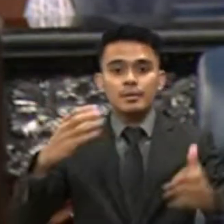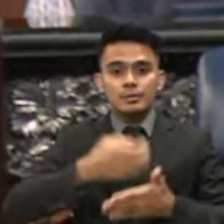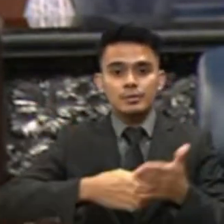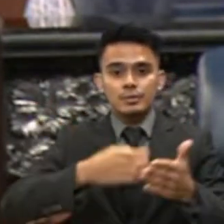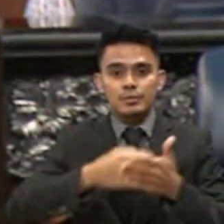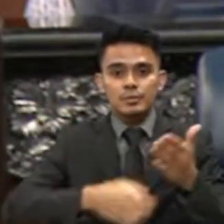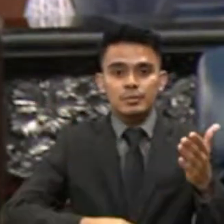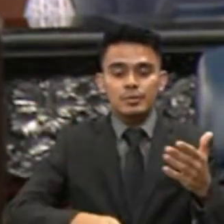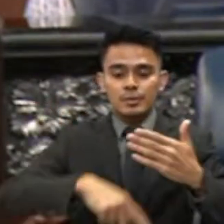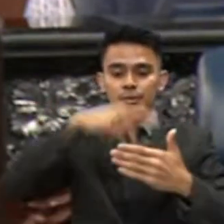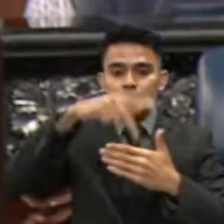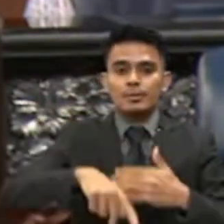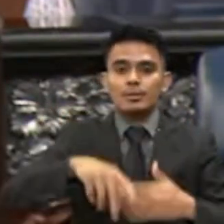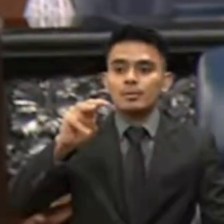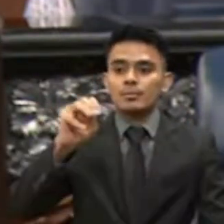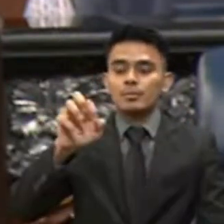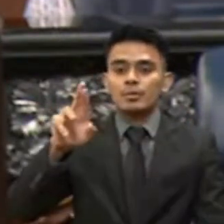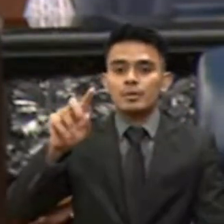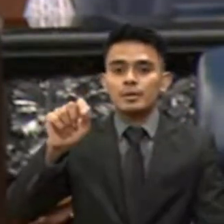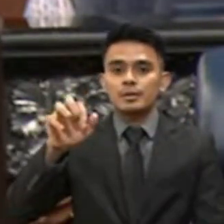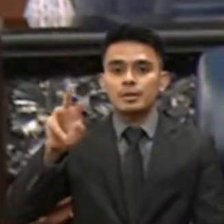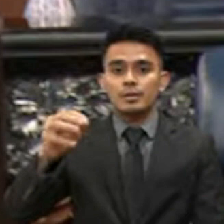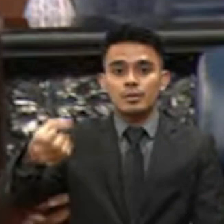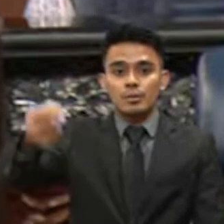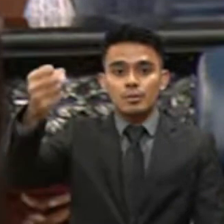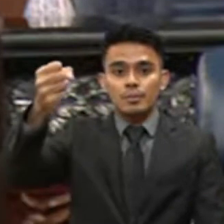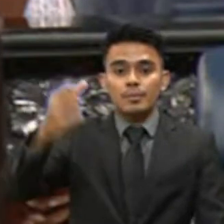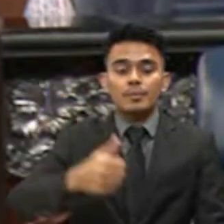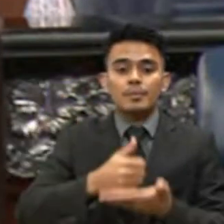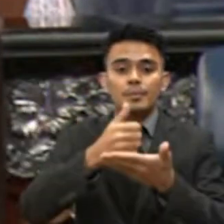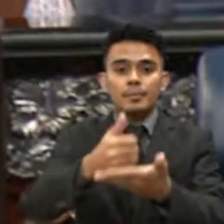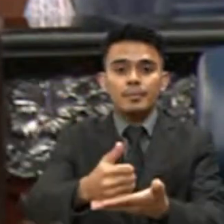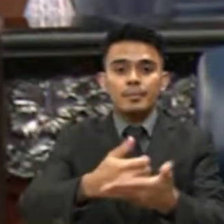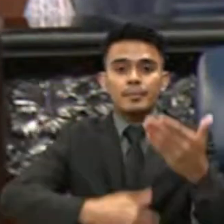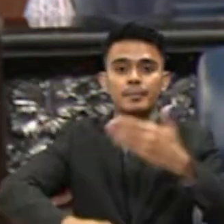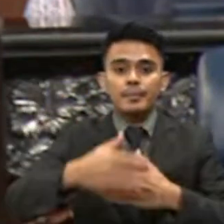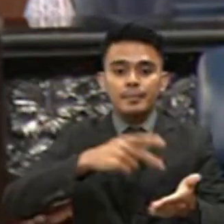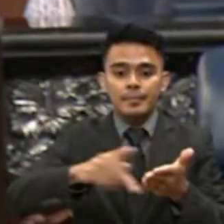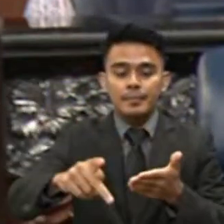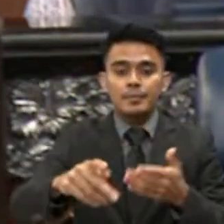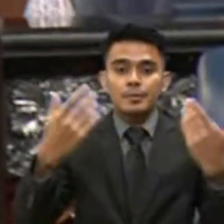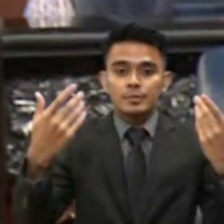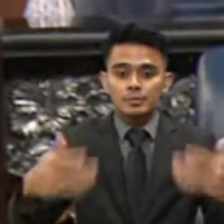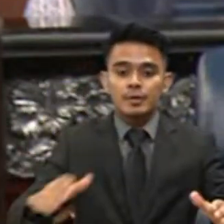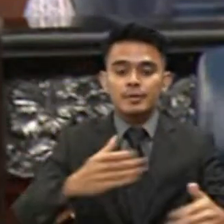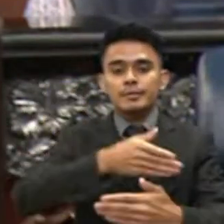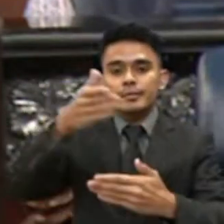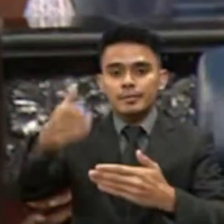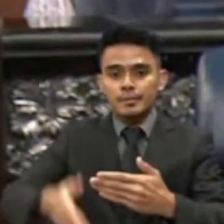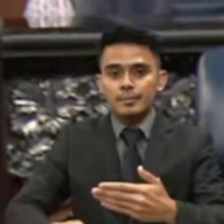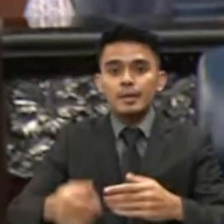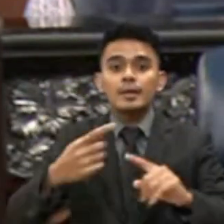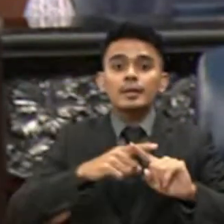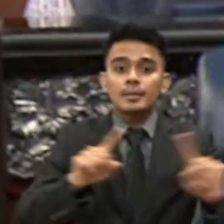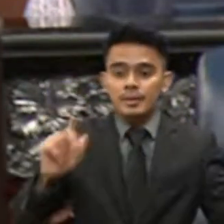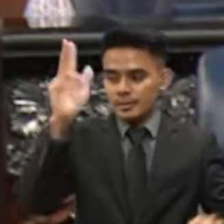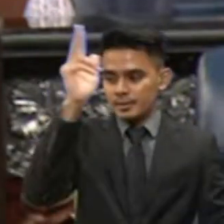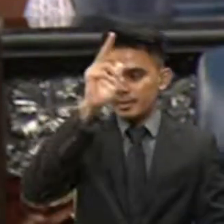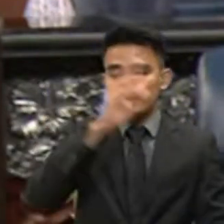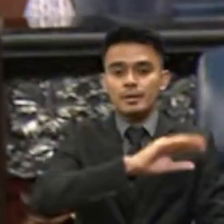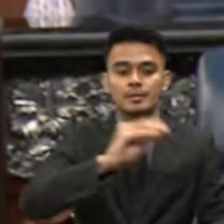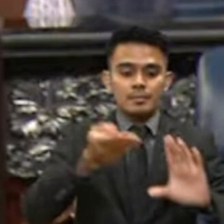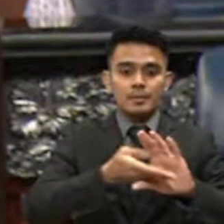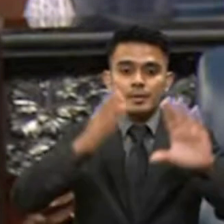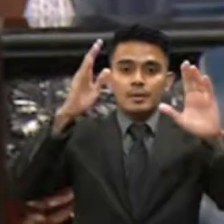program moritoria bantuan bayaran Bali yang diperkenalkan sebelum ini telah pun tamat namun kerajaan dan